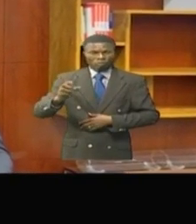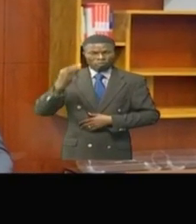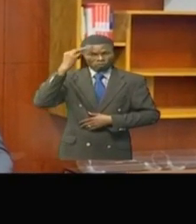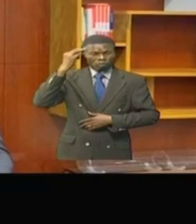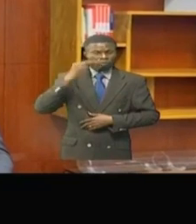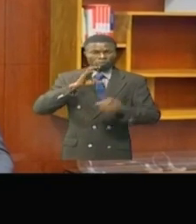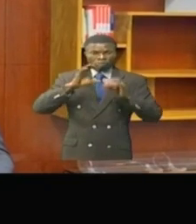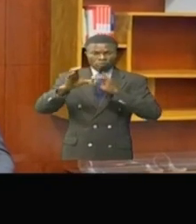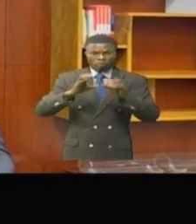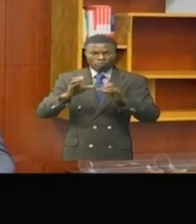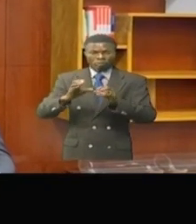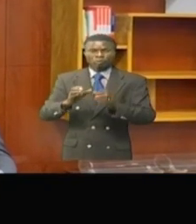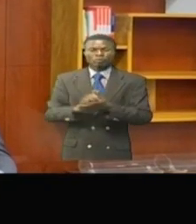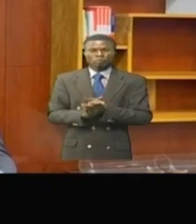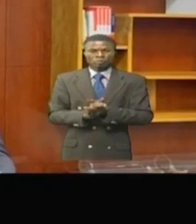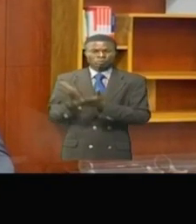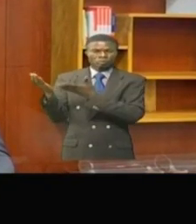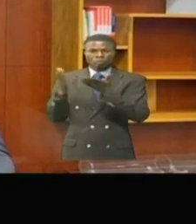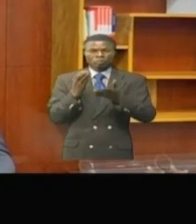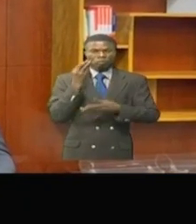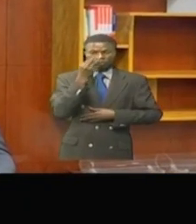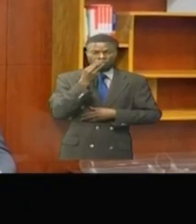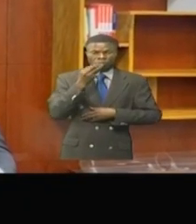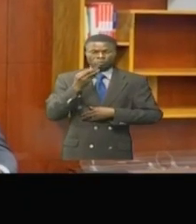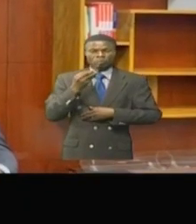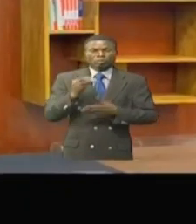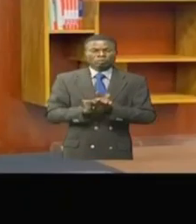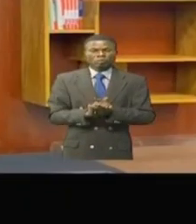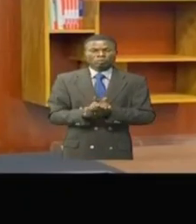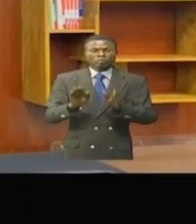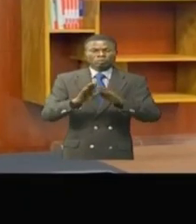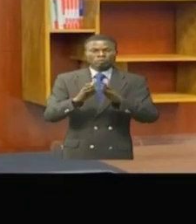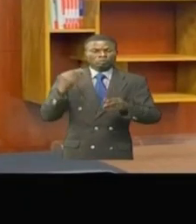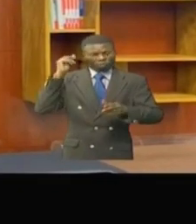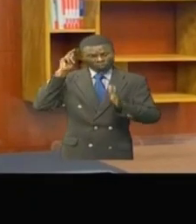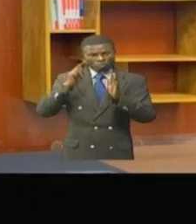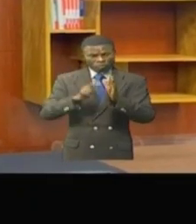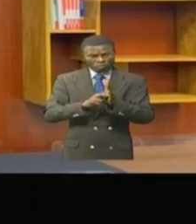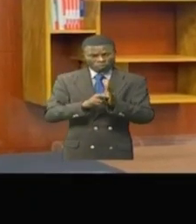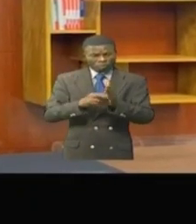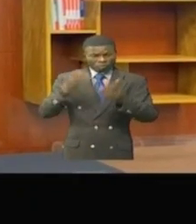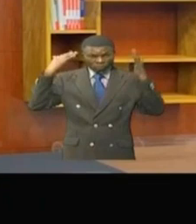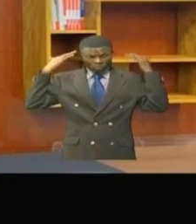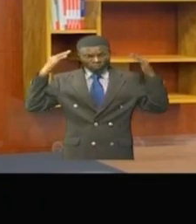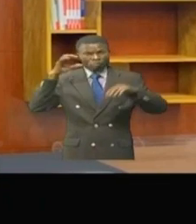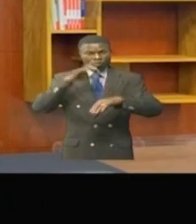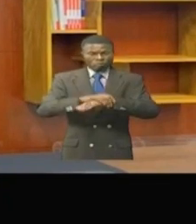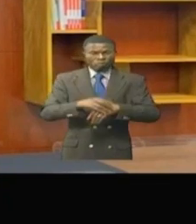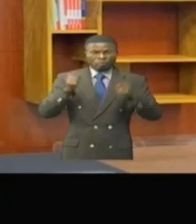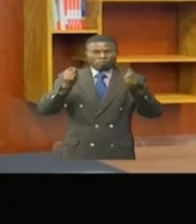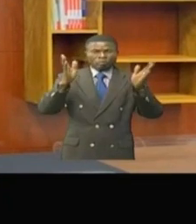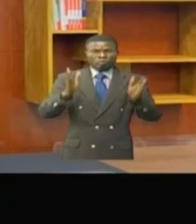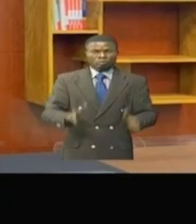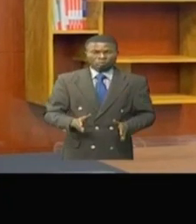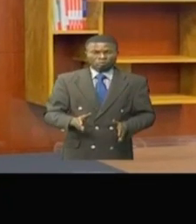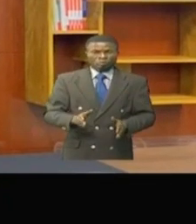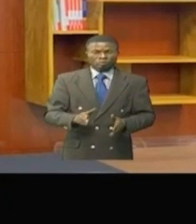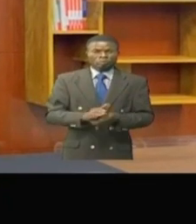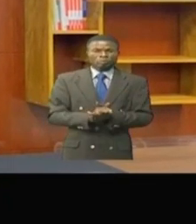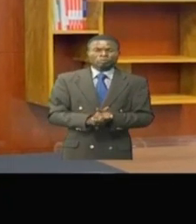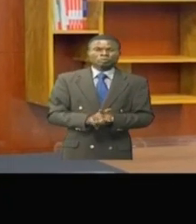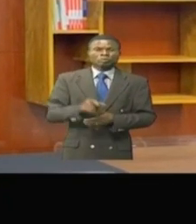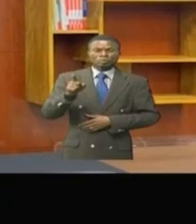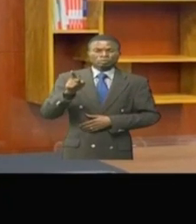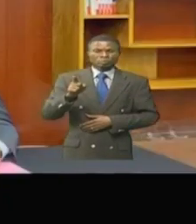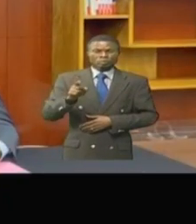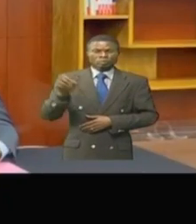de la Communication et Médias, porte-parole du gouvernement qui clôt les débats, au sujet d'une prétendue arrestation du journaliste freelance des New York Times,